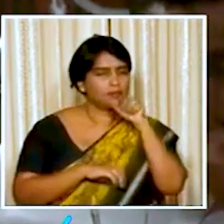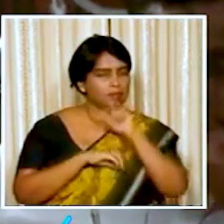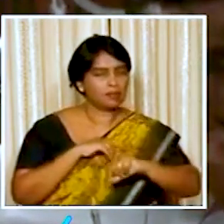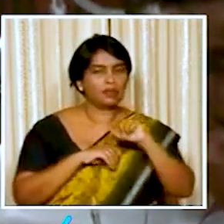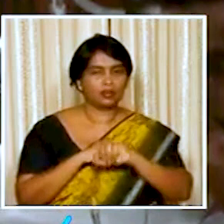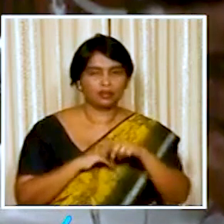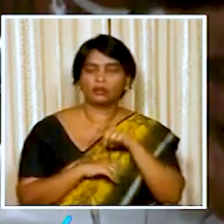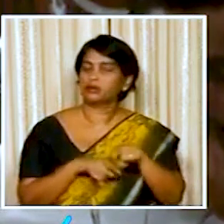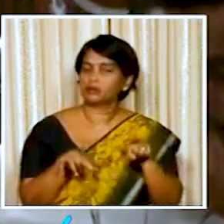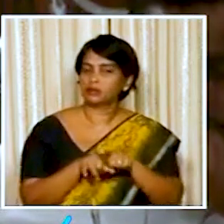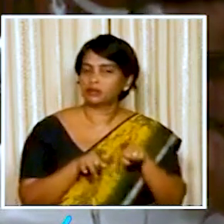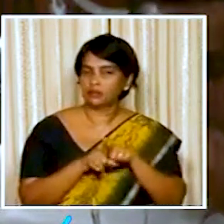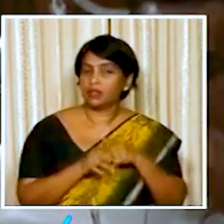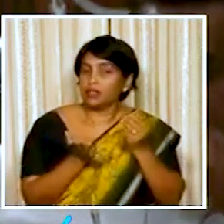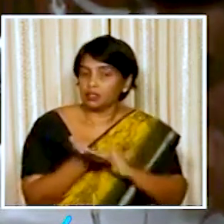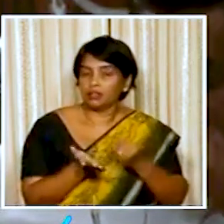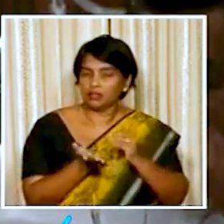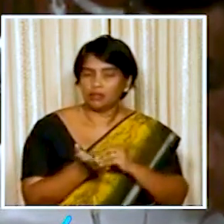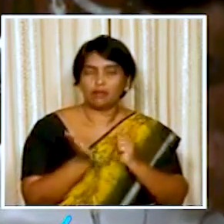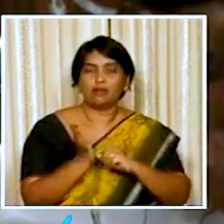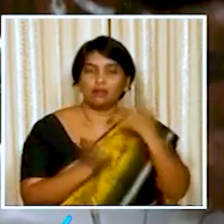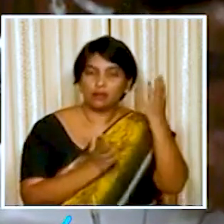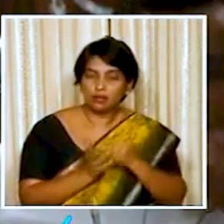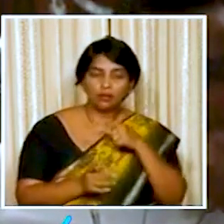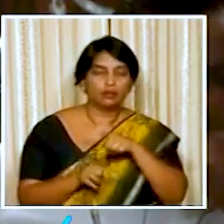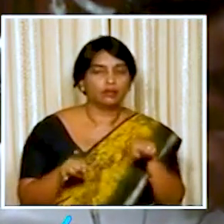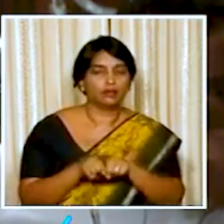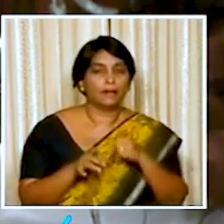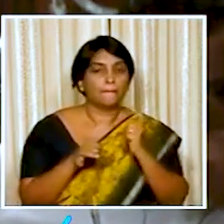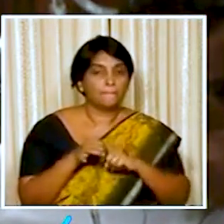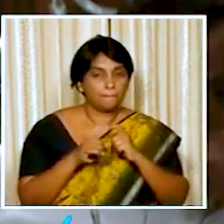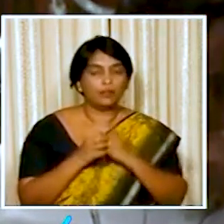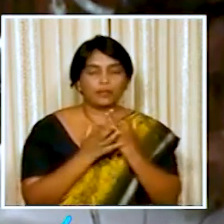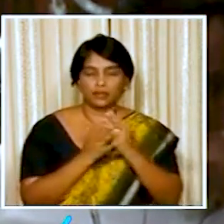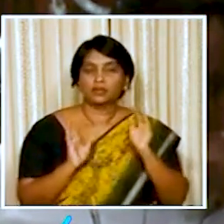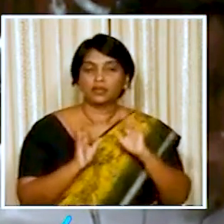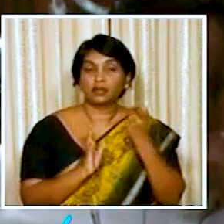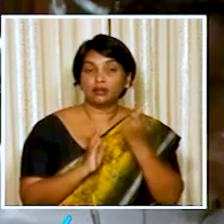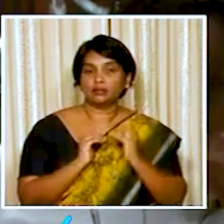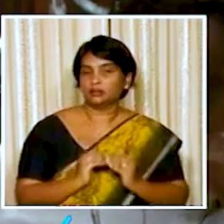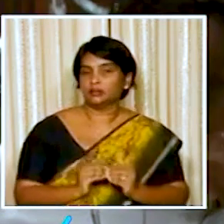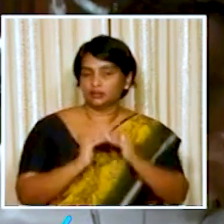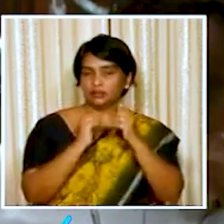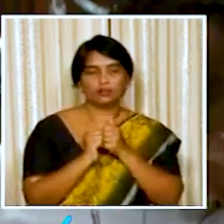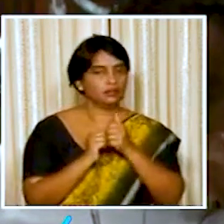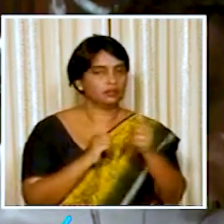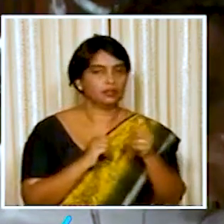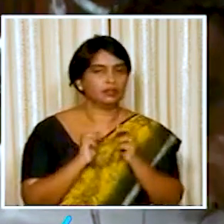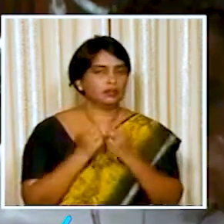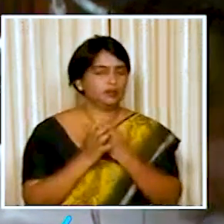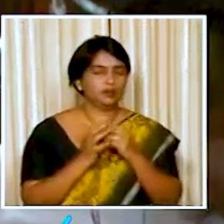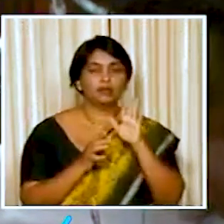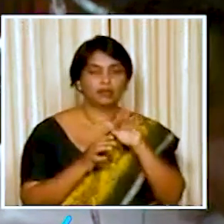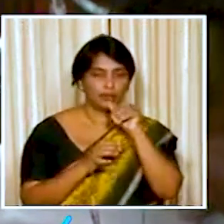තියෙන්නේ මේ තව තවත් ණය අරගෙන මේගොල්ලෝගේ මේ ණය ප්‍රශ්නෙට විසඳුම් හොයන්න මිස ආර්ථික සංවර්ධනය කරලා මේක විසඳන්න නෙවෙයි